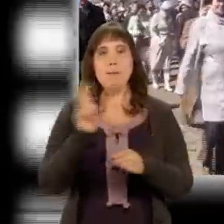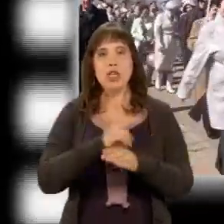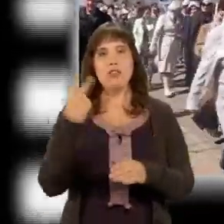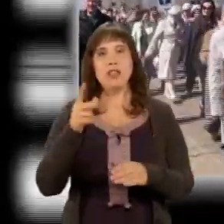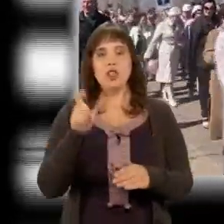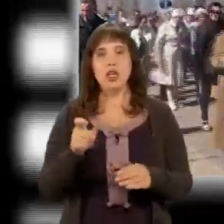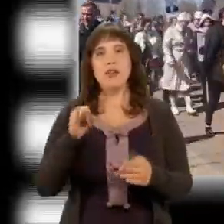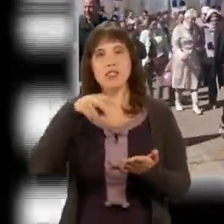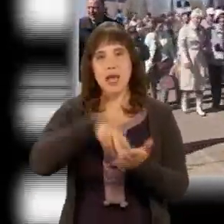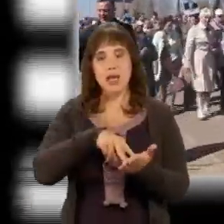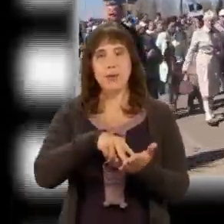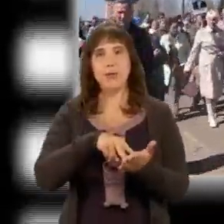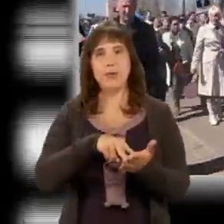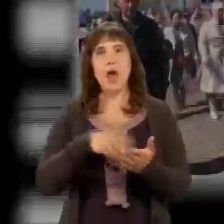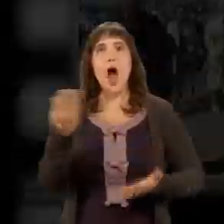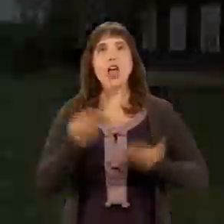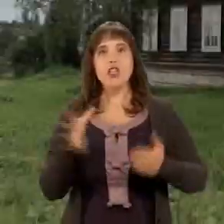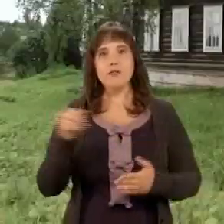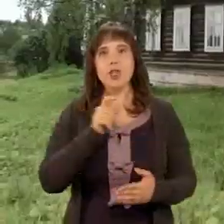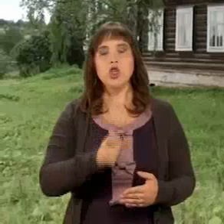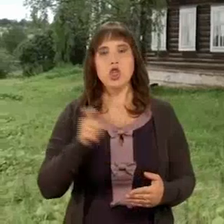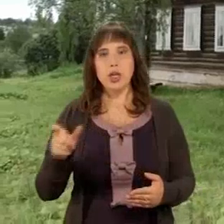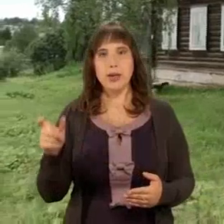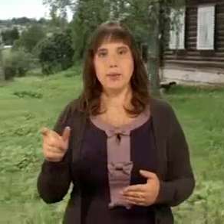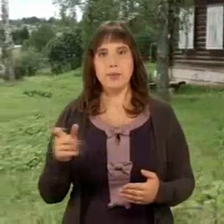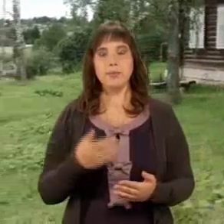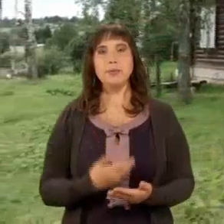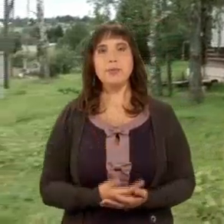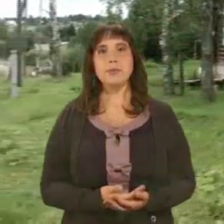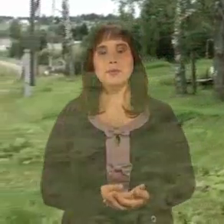встали, а шли все жители.